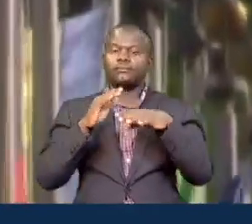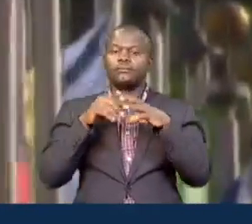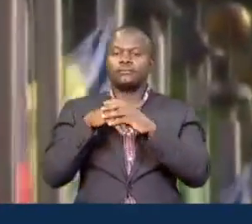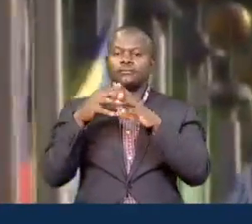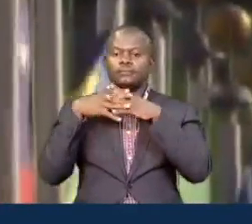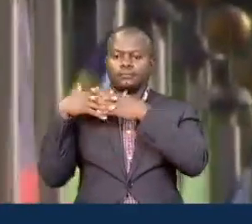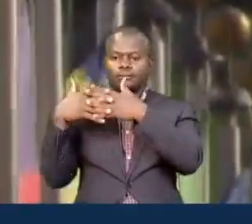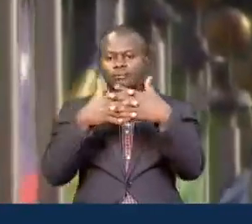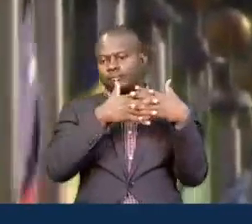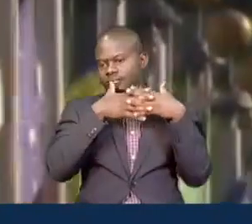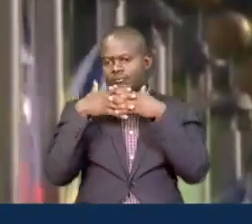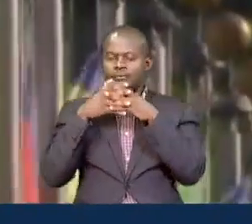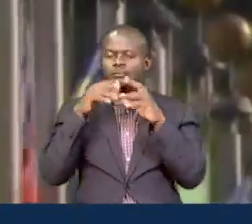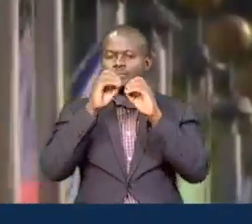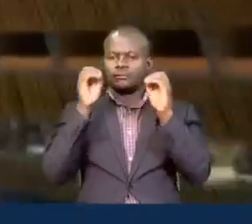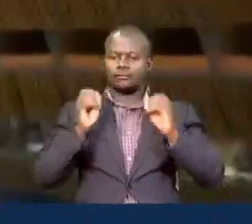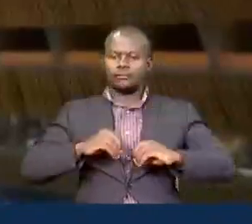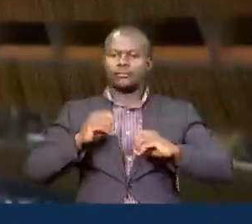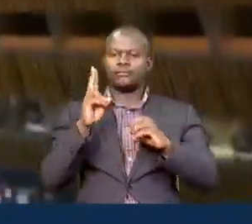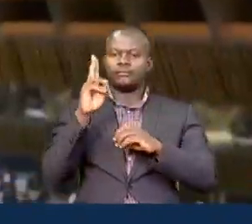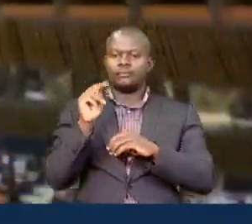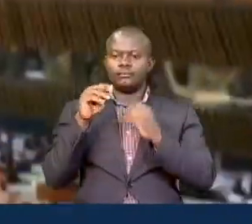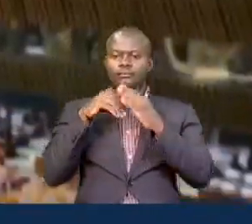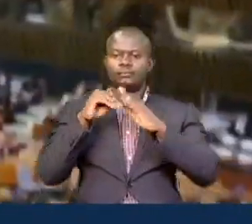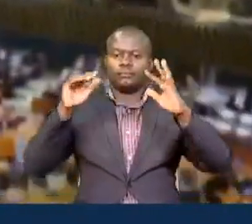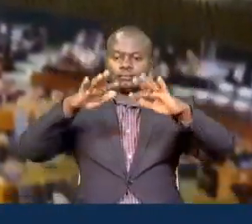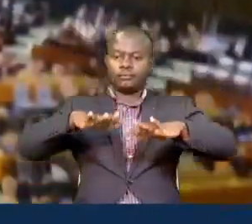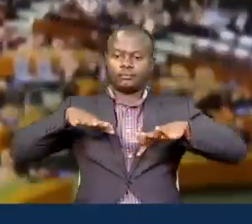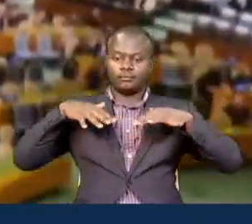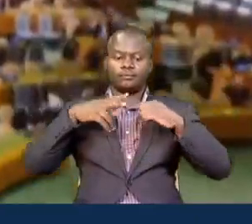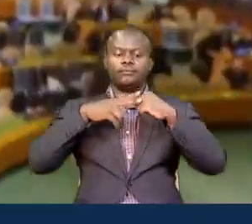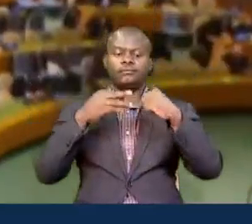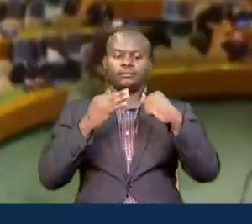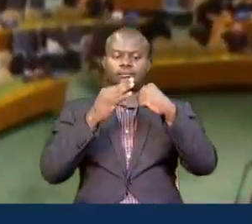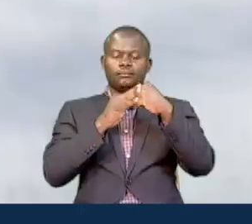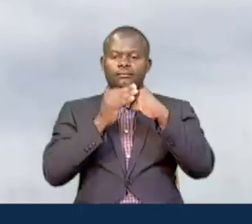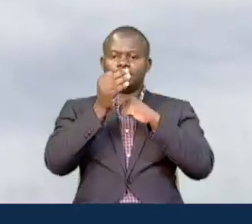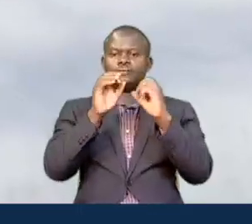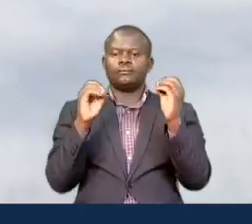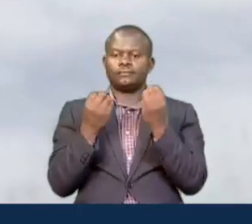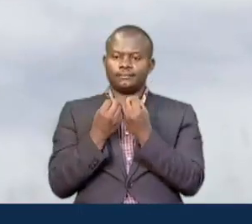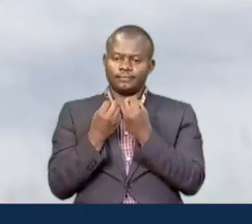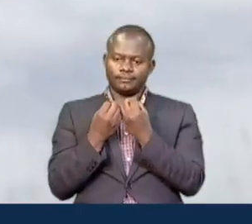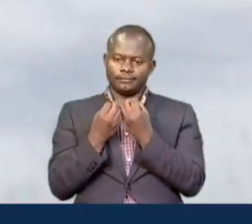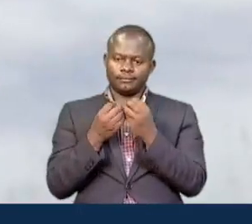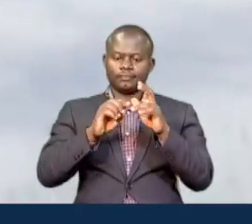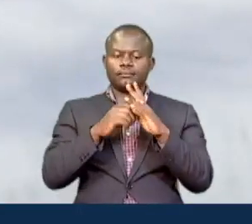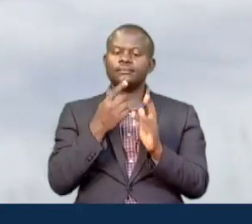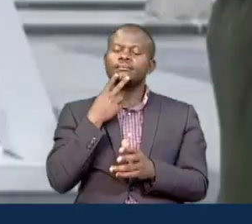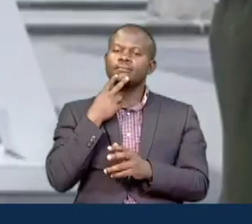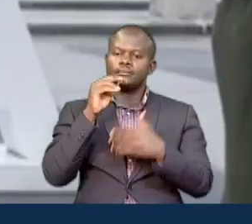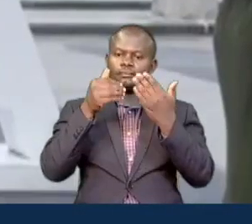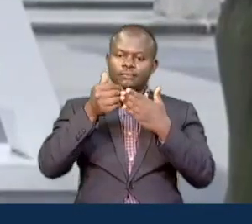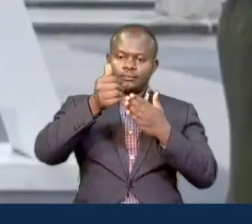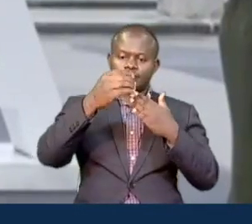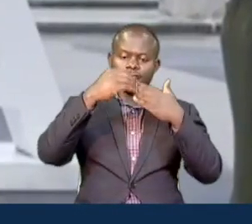Leta Zunze za Amerika ku cyicaro cy'umuryango w'abibumbye mu nteko rusange ya 78 y'uwo muryango. Kuva kuri uyu wa kabiri nibwo